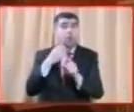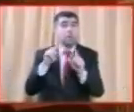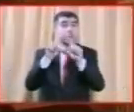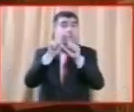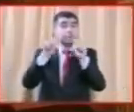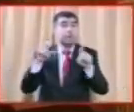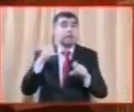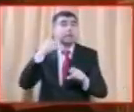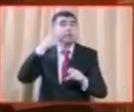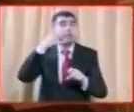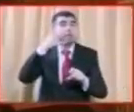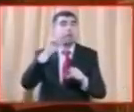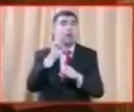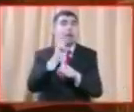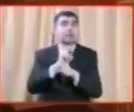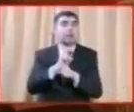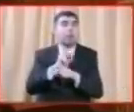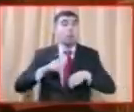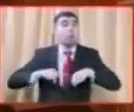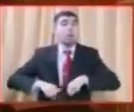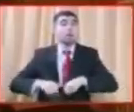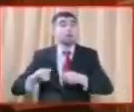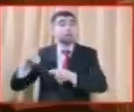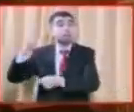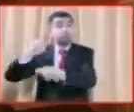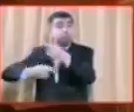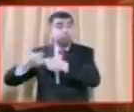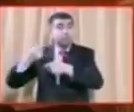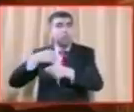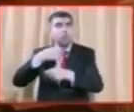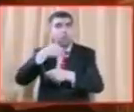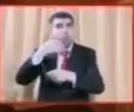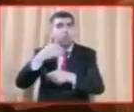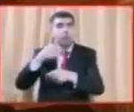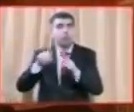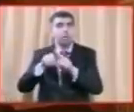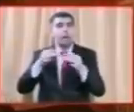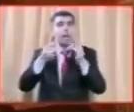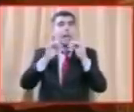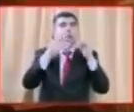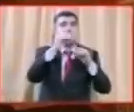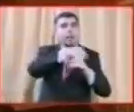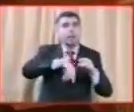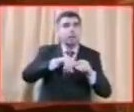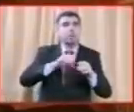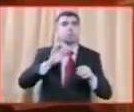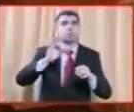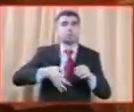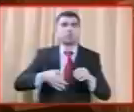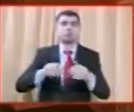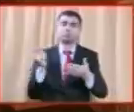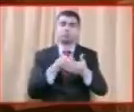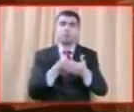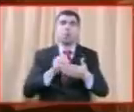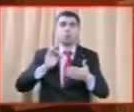احنا الان عند وزير التجاره الداخليه عنده بعد الانترنت كيمكن يشكيو فيه الناس، ولكن